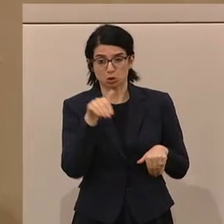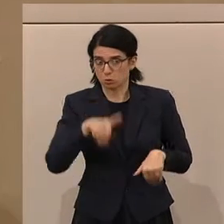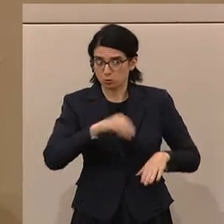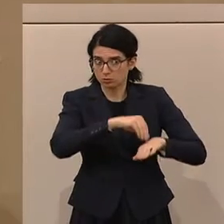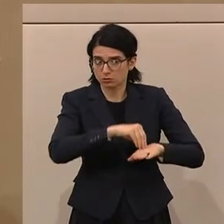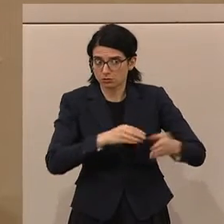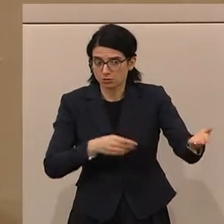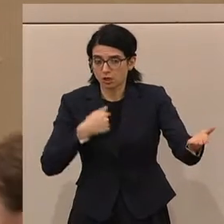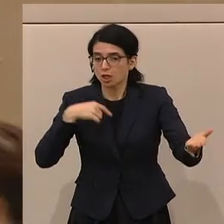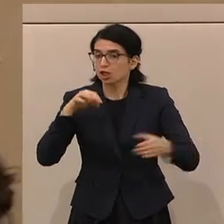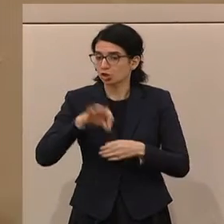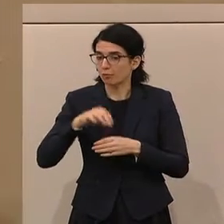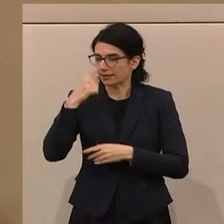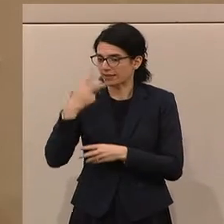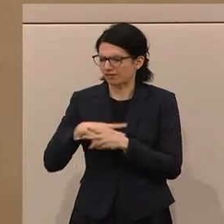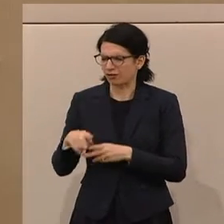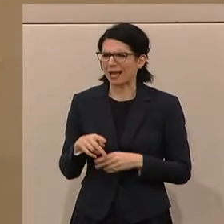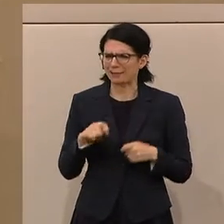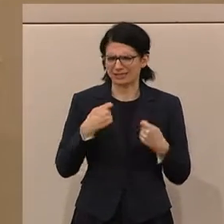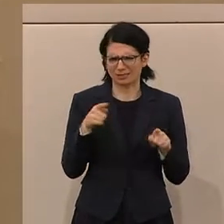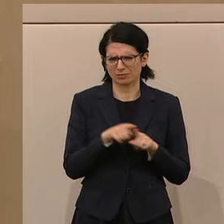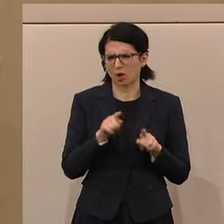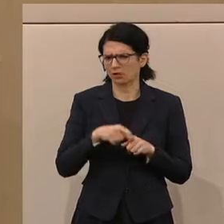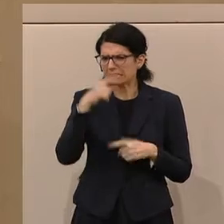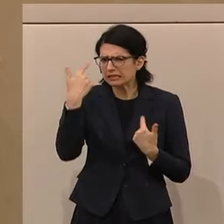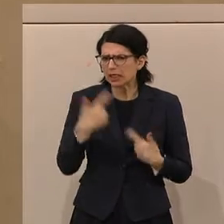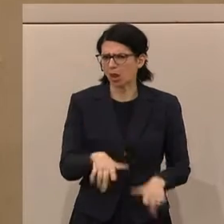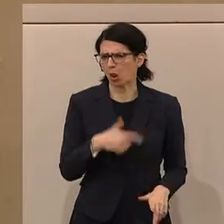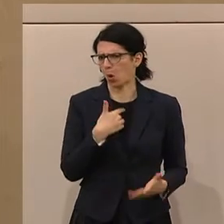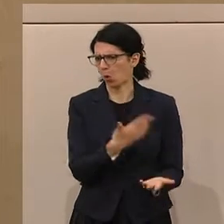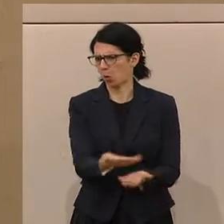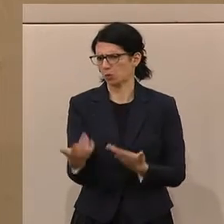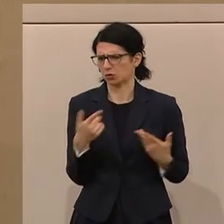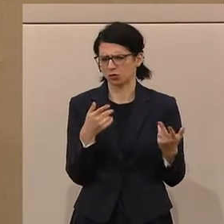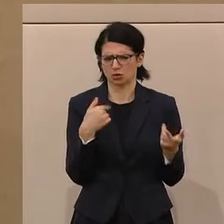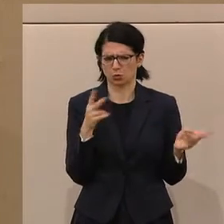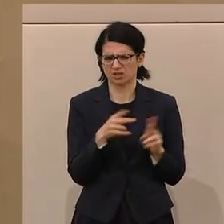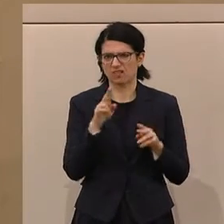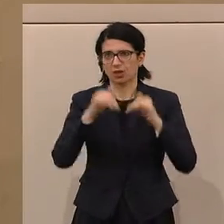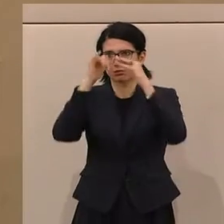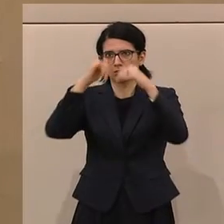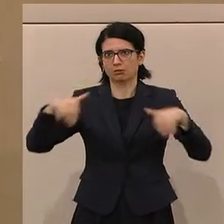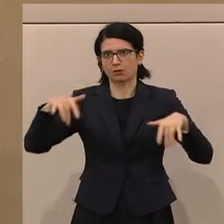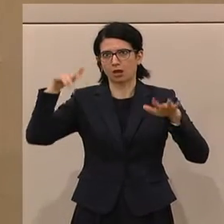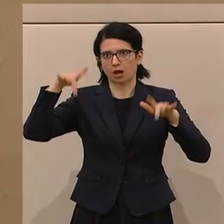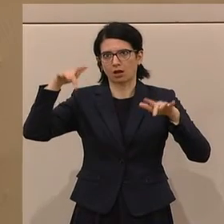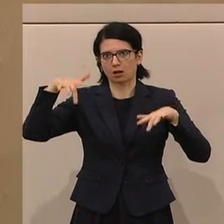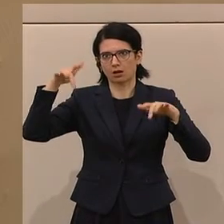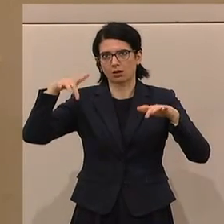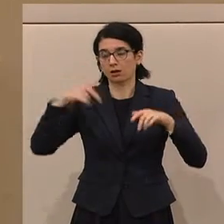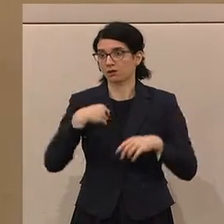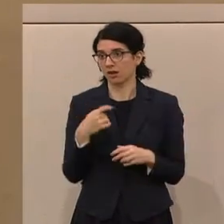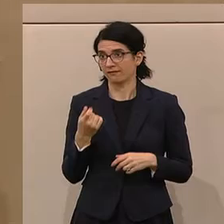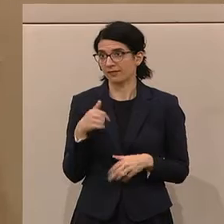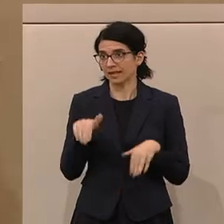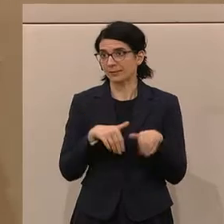eben Sparen, das vielleicht sinnvoll ist und es gibt einfach sinnloses Kürzen. Wenn irgendwo ein Dach undicht ist, da wäre der Herr Finanzminister super stolz drauf und sagt,